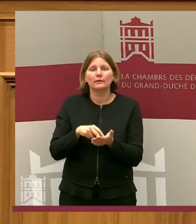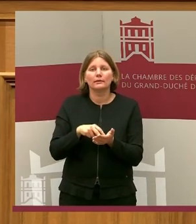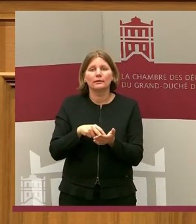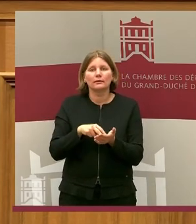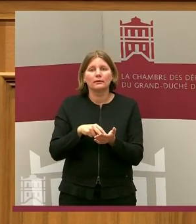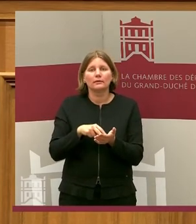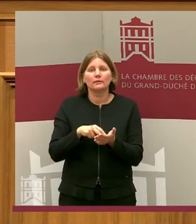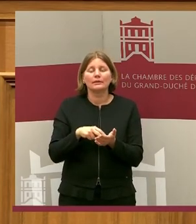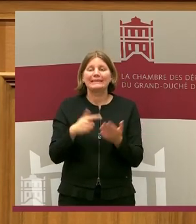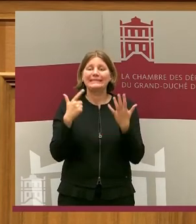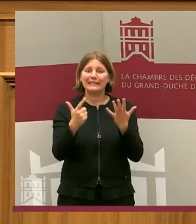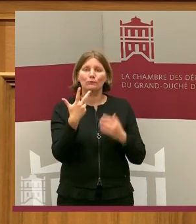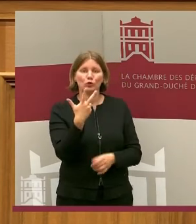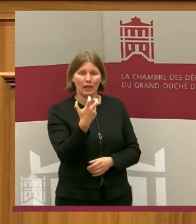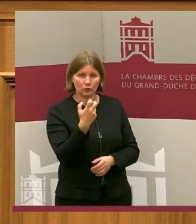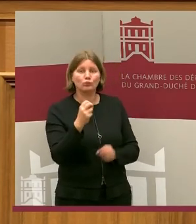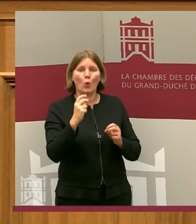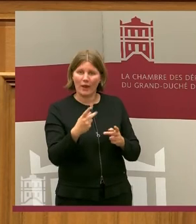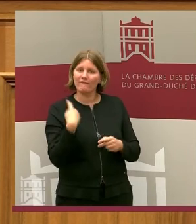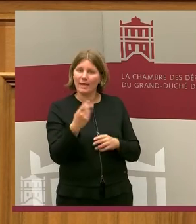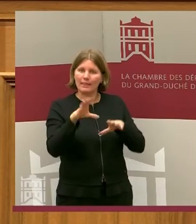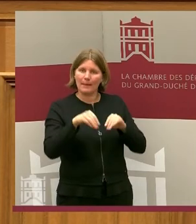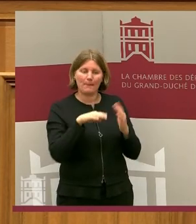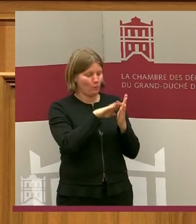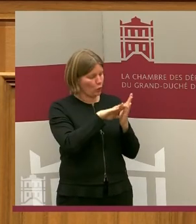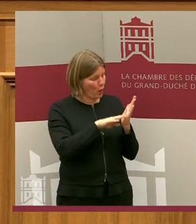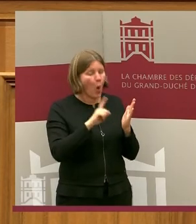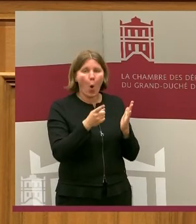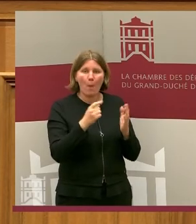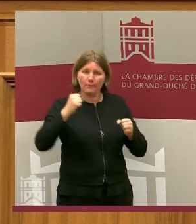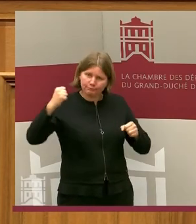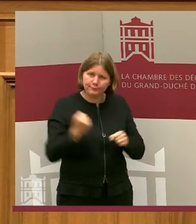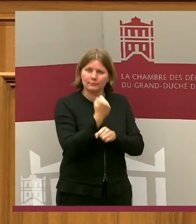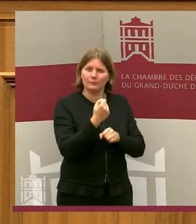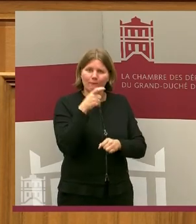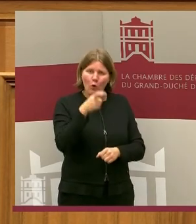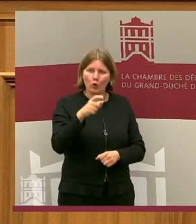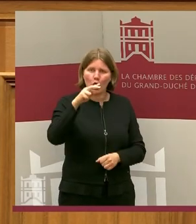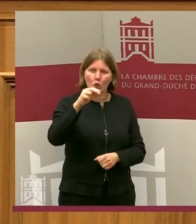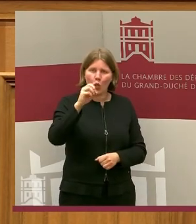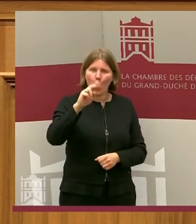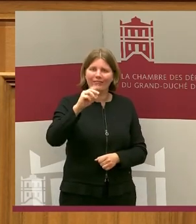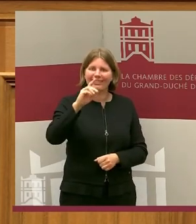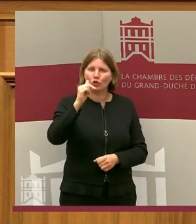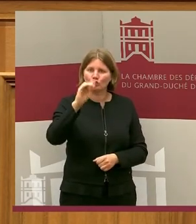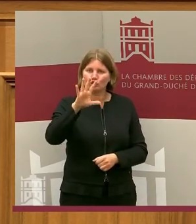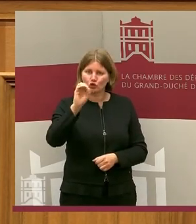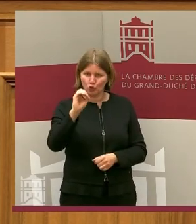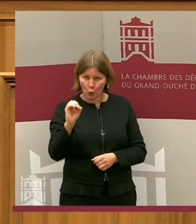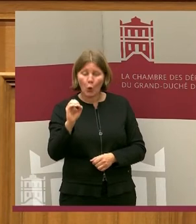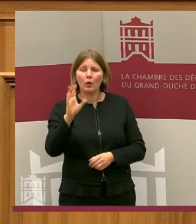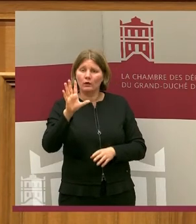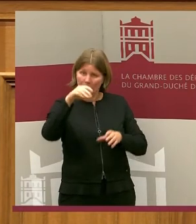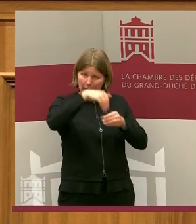Okay, wir holen das dann zu Protokoll und wir gucken, ob non die Dieu da drin aufhält. Wenn nicht, haben wir vier, dass